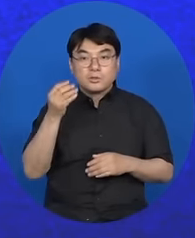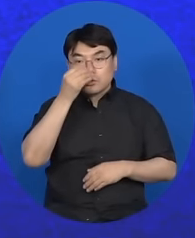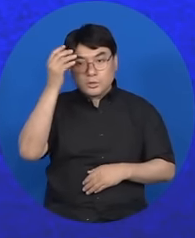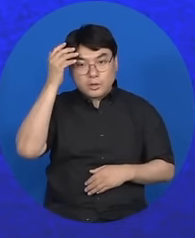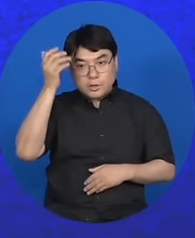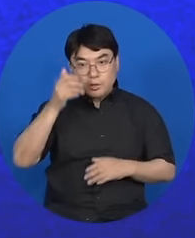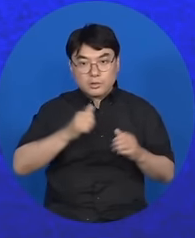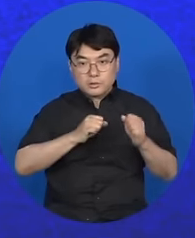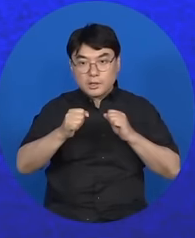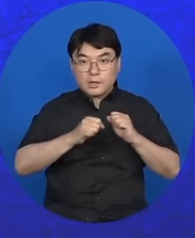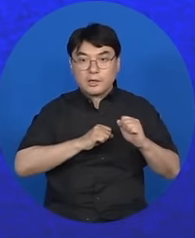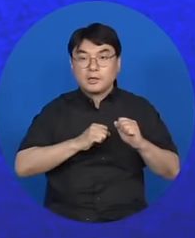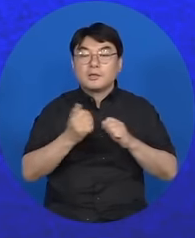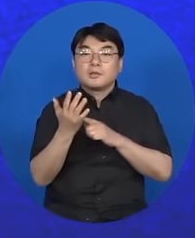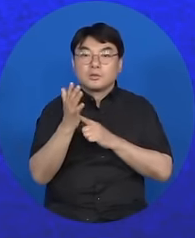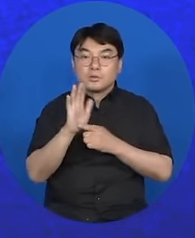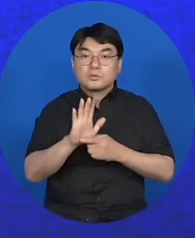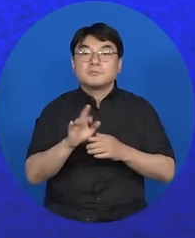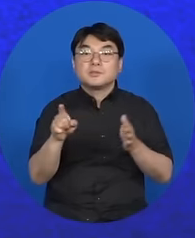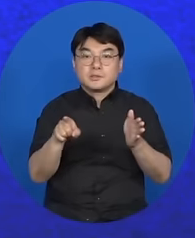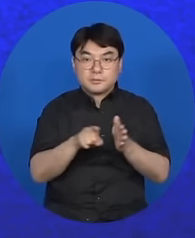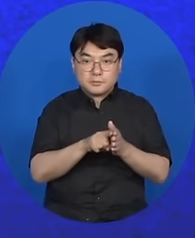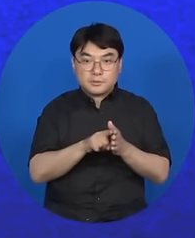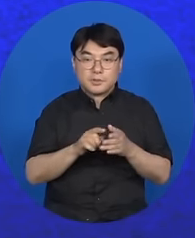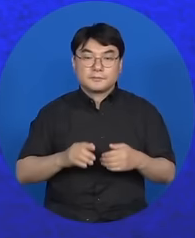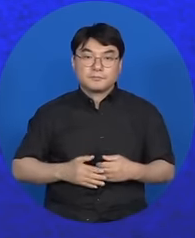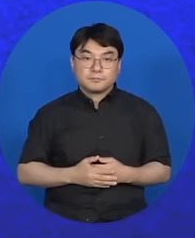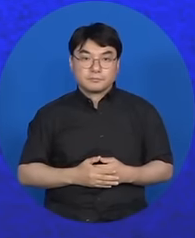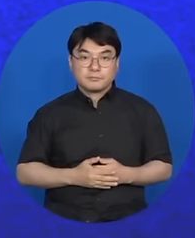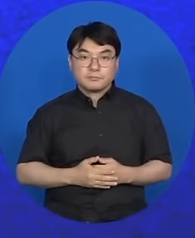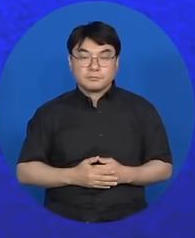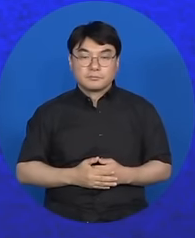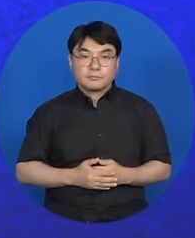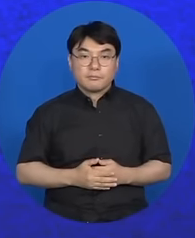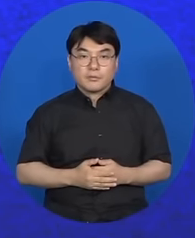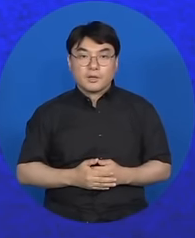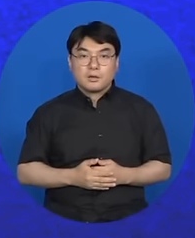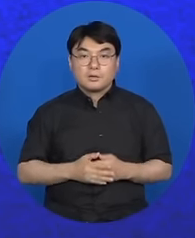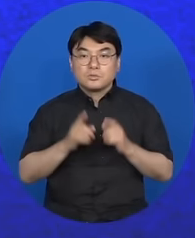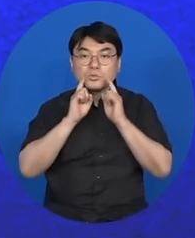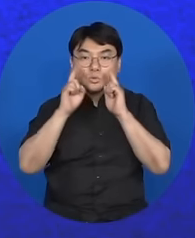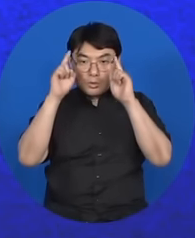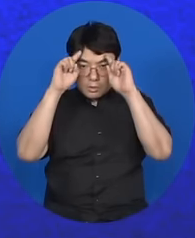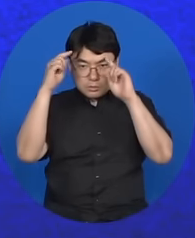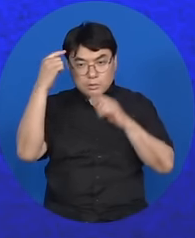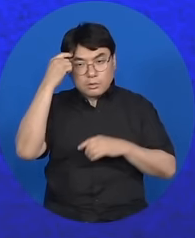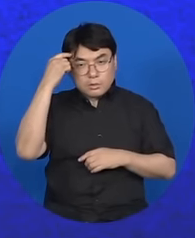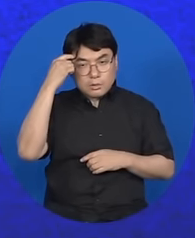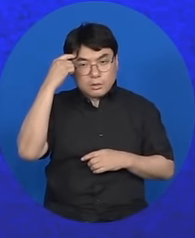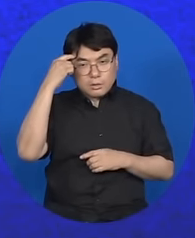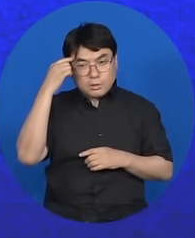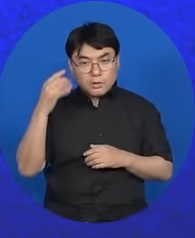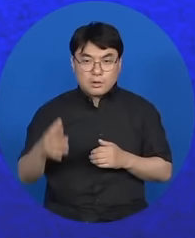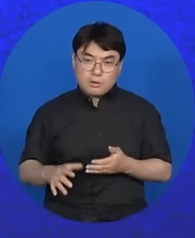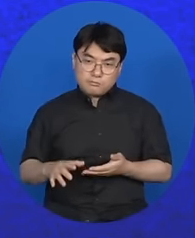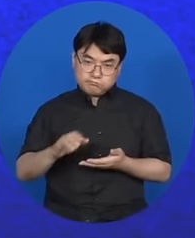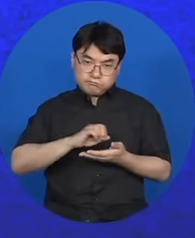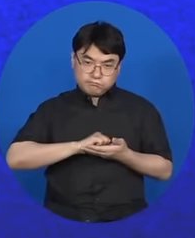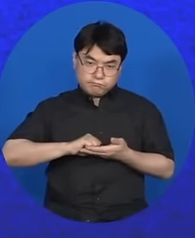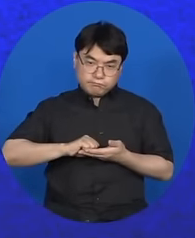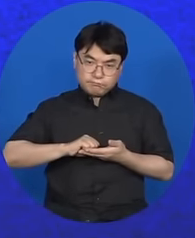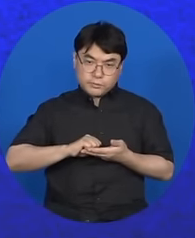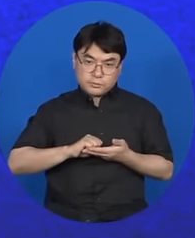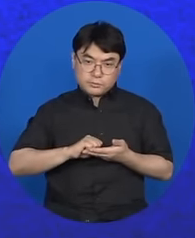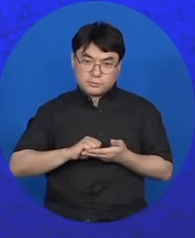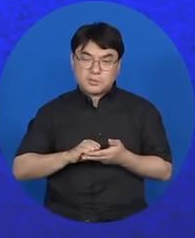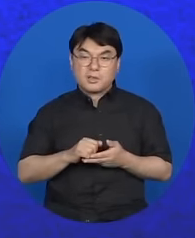믿습니다. 돌이켜보면 우리가 얼마나 이 지옥의 철학에 사로잡혀 살고 있는지 몰라요. 내가 내 인생의